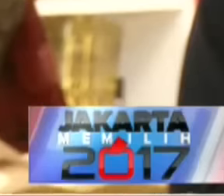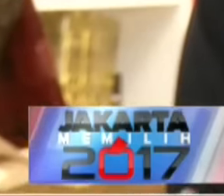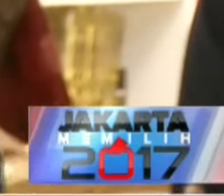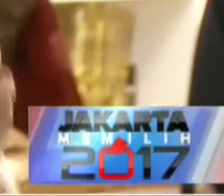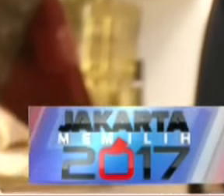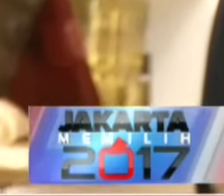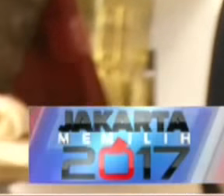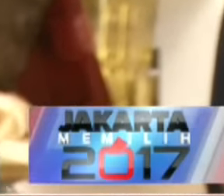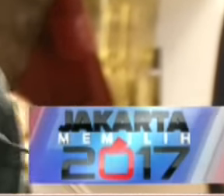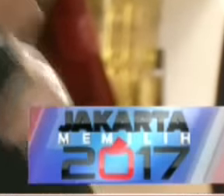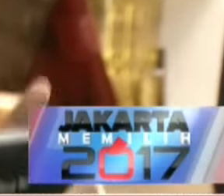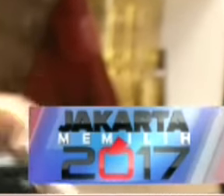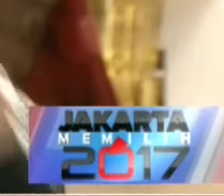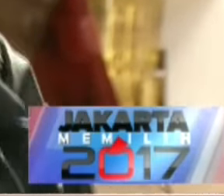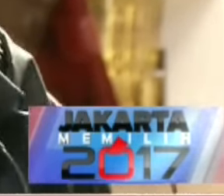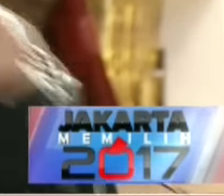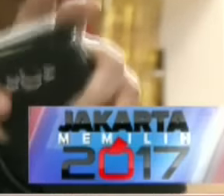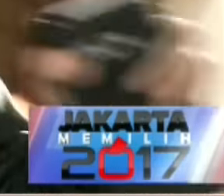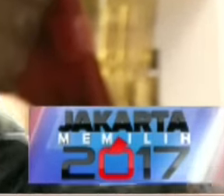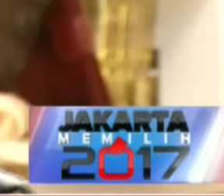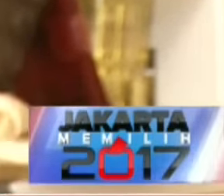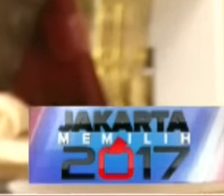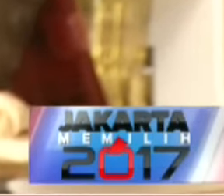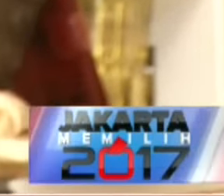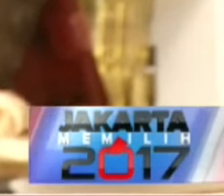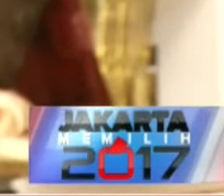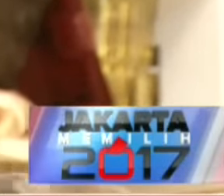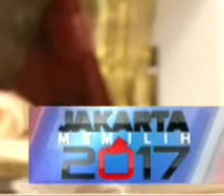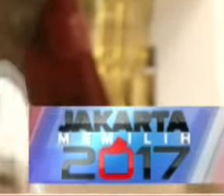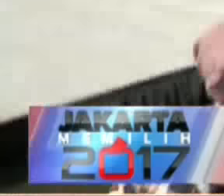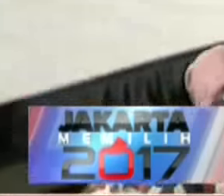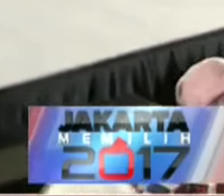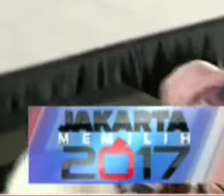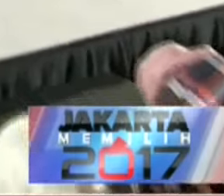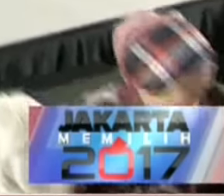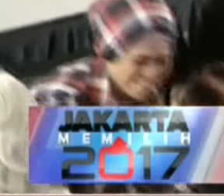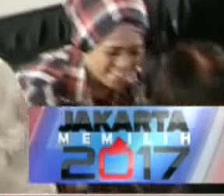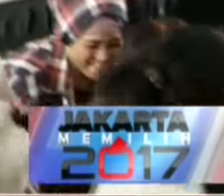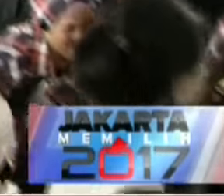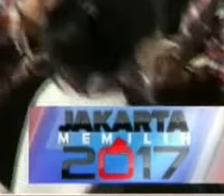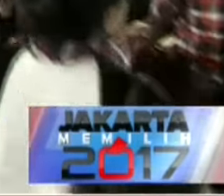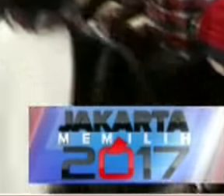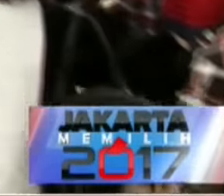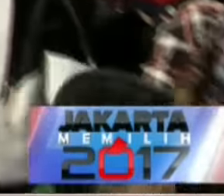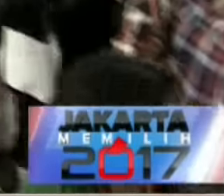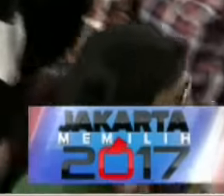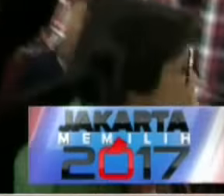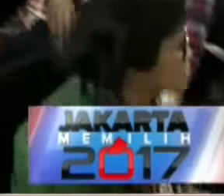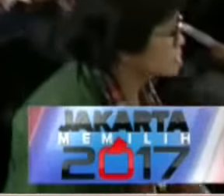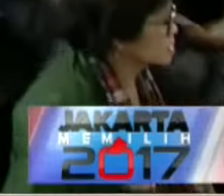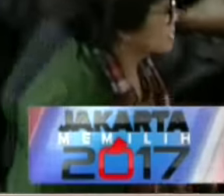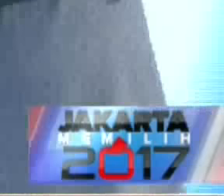kasih, tegas, tapi tidak kasar, dan mengasihi masyarakat. Baik, terima kasih. Terima kasih semuanya.